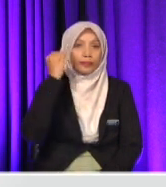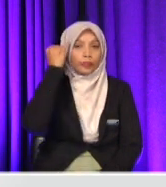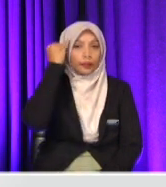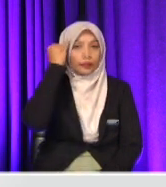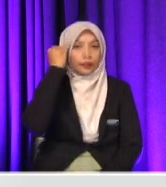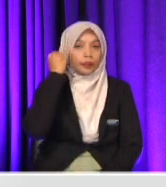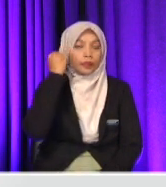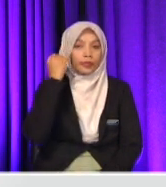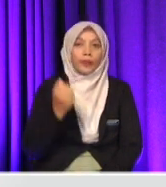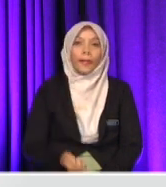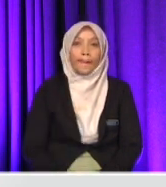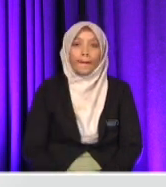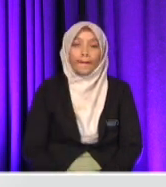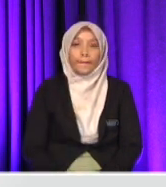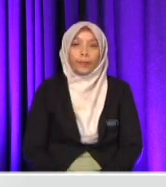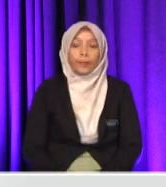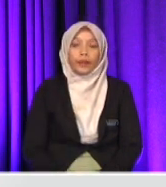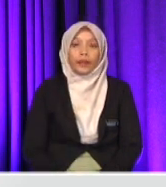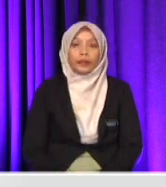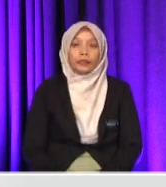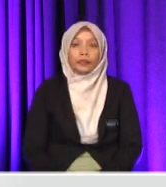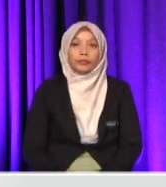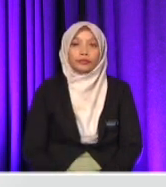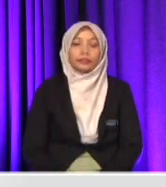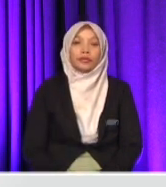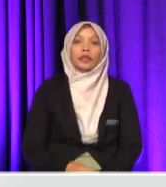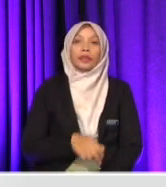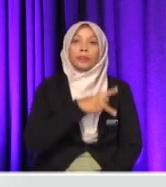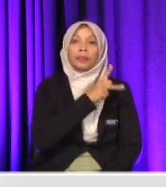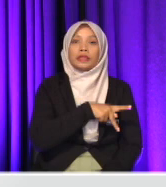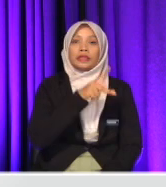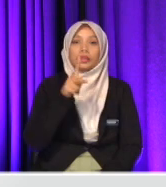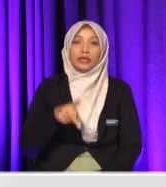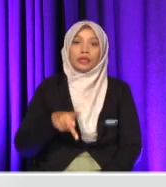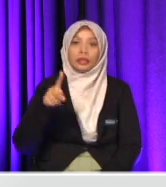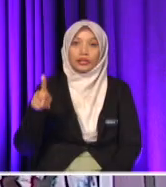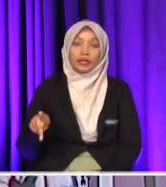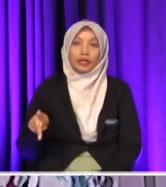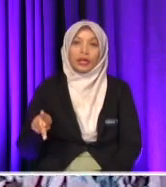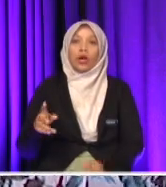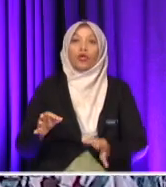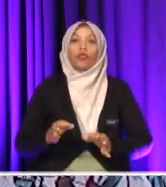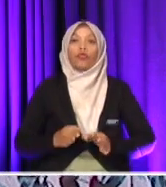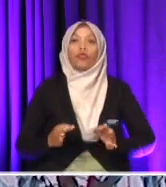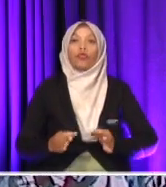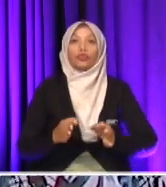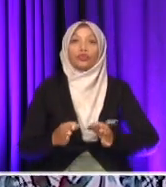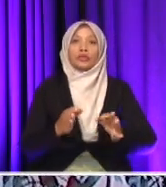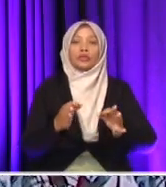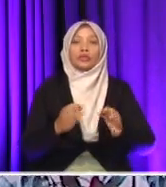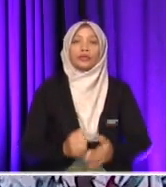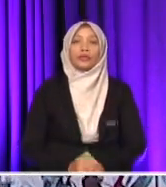alat? Adalah penjana fungsi. Ya, penjana fungsi. Ini adalah nama alat yang kita